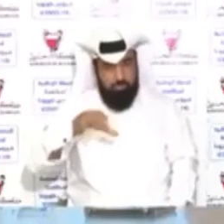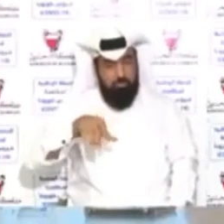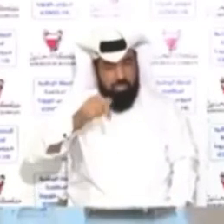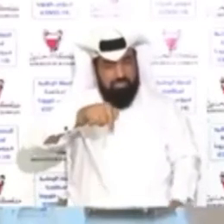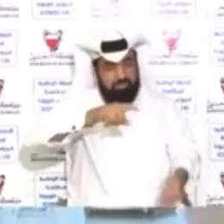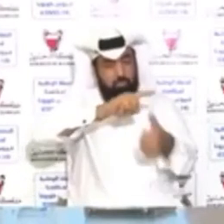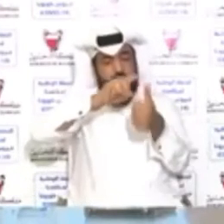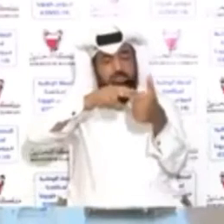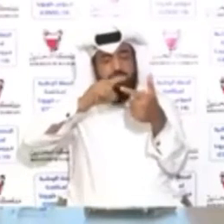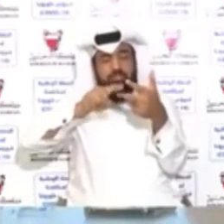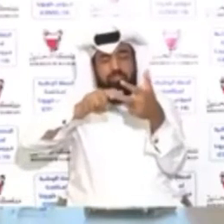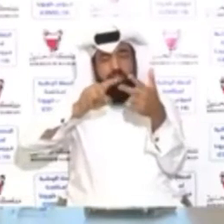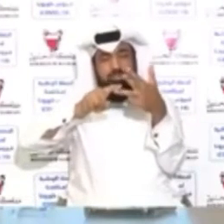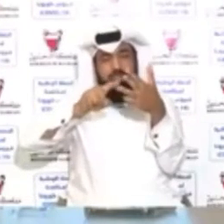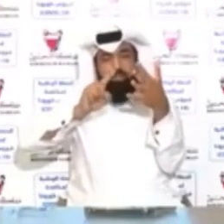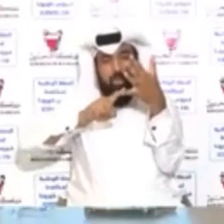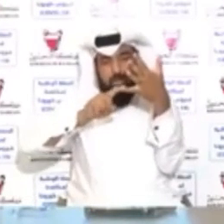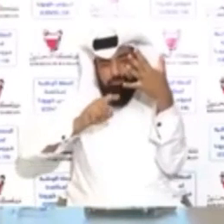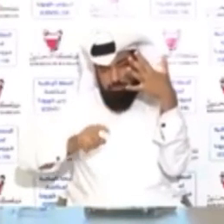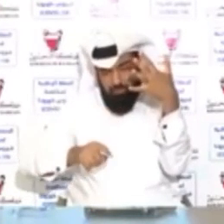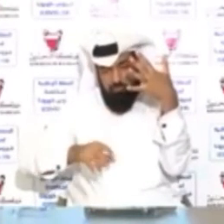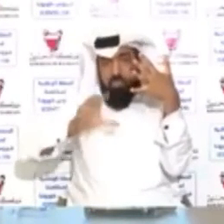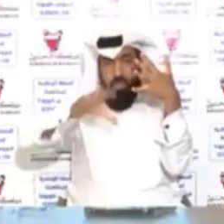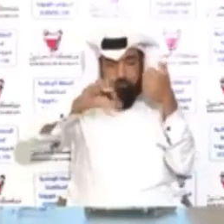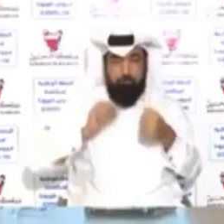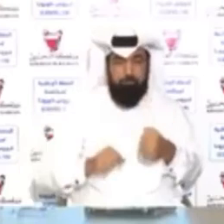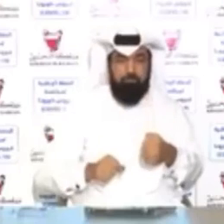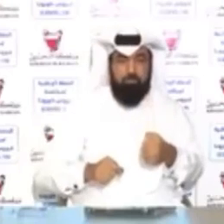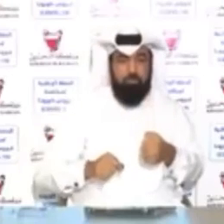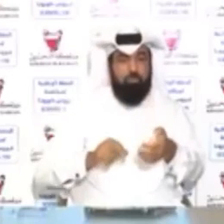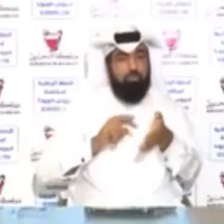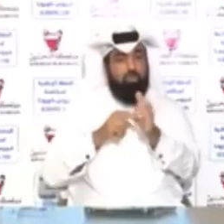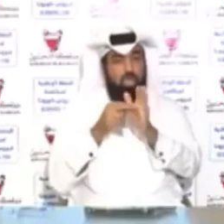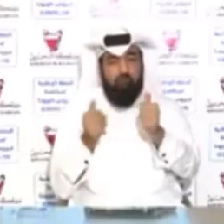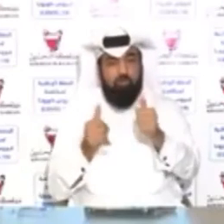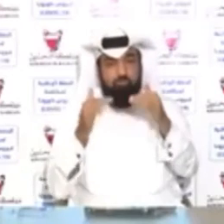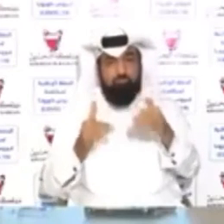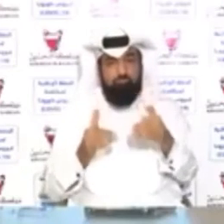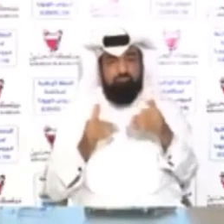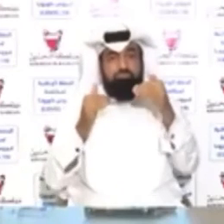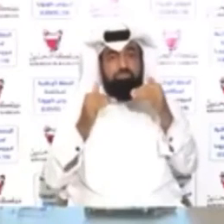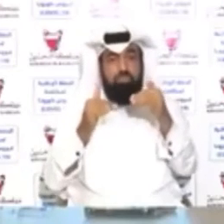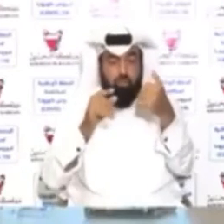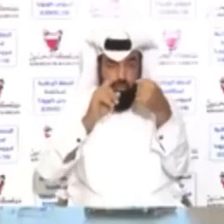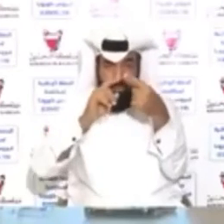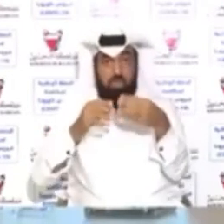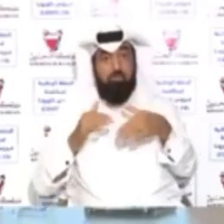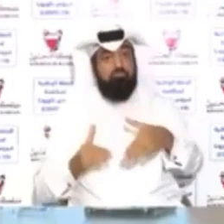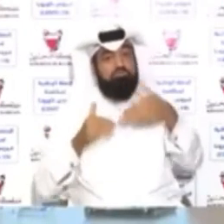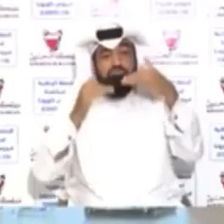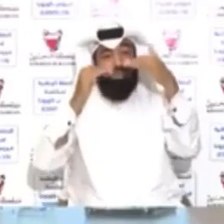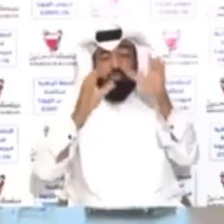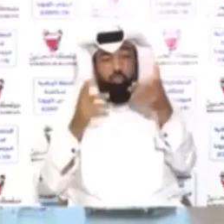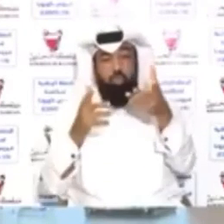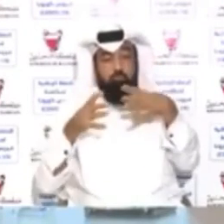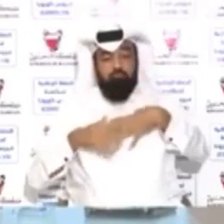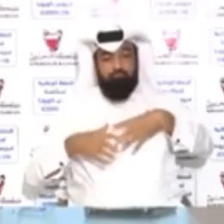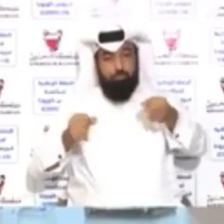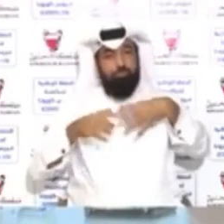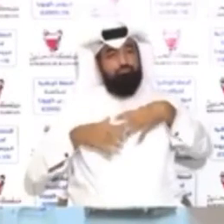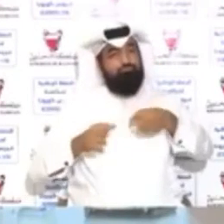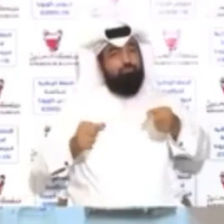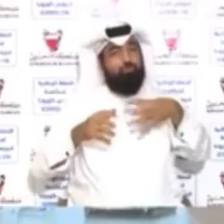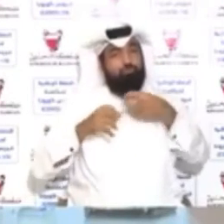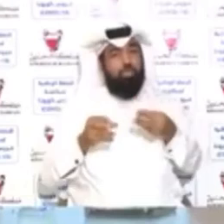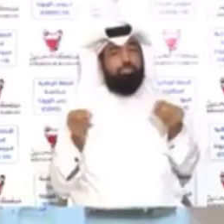نقاط اللي ممكن أنا أتكلم فيها اللي أدى إلى يعني حدوث نسبة شفاء تعتبر عالية بحجم